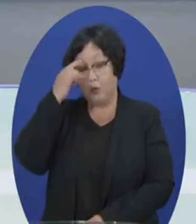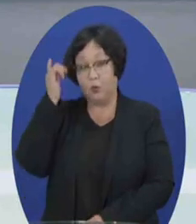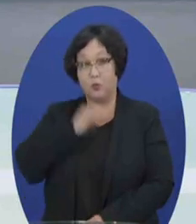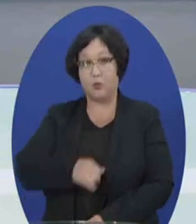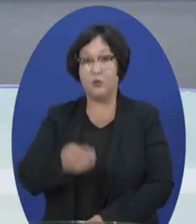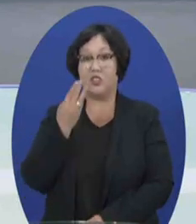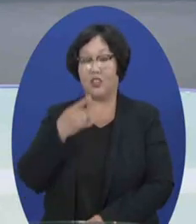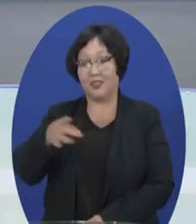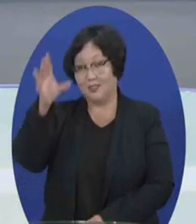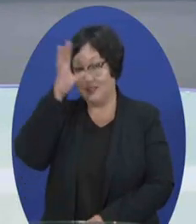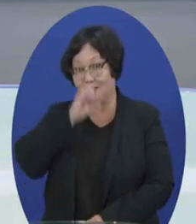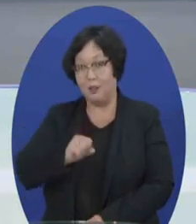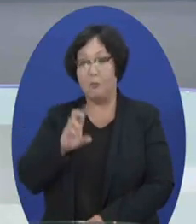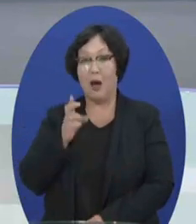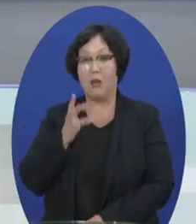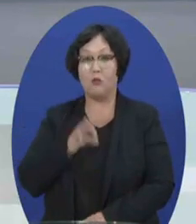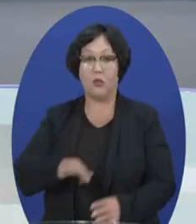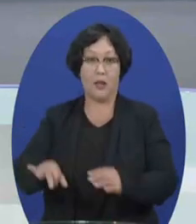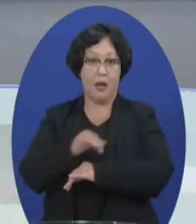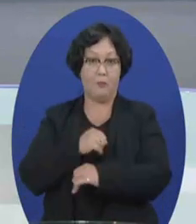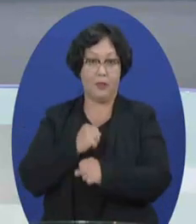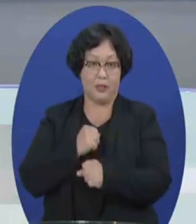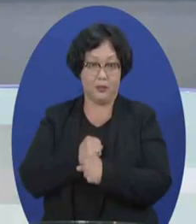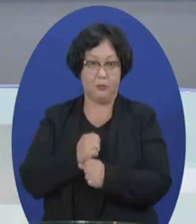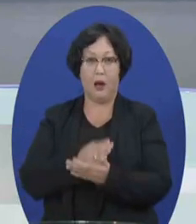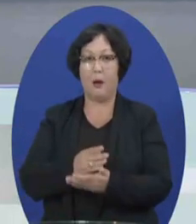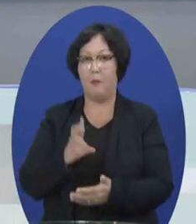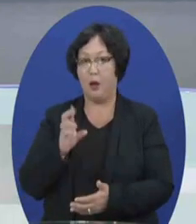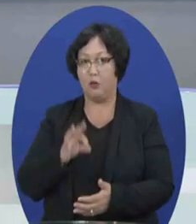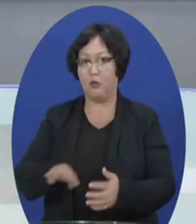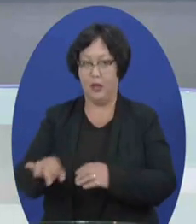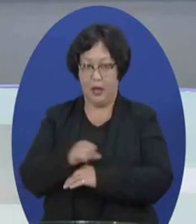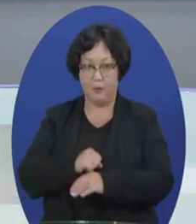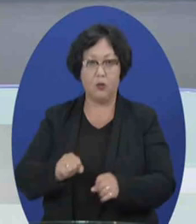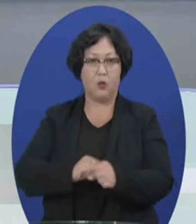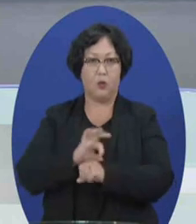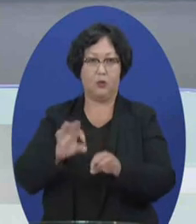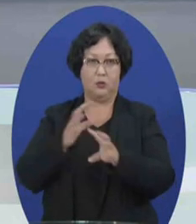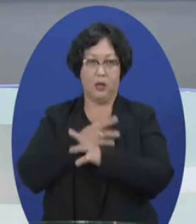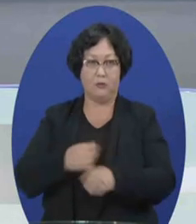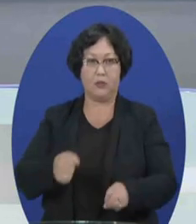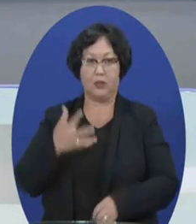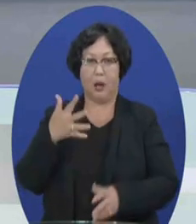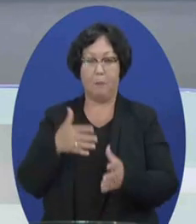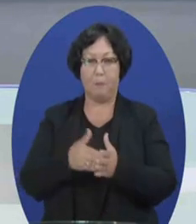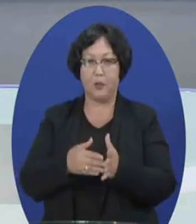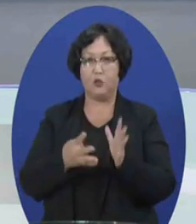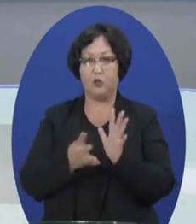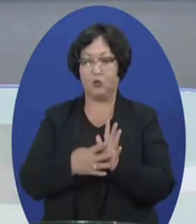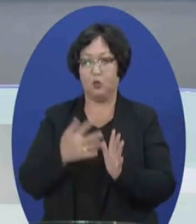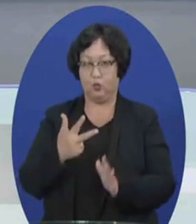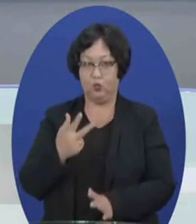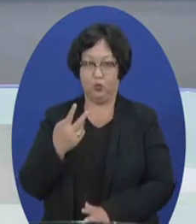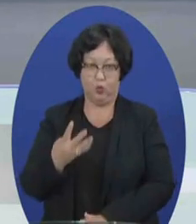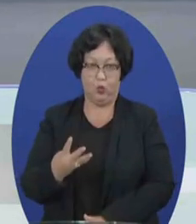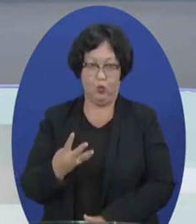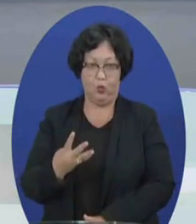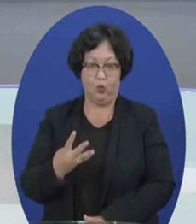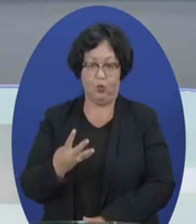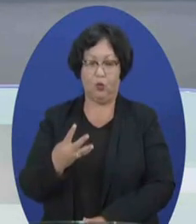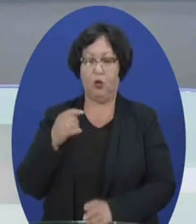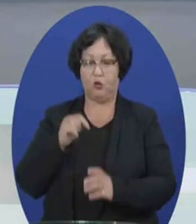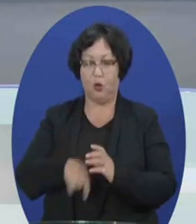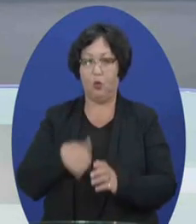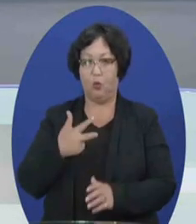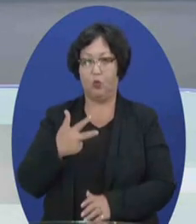Монгол улсын шадар сайд амар сайхан Баянгөлгийн аймагт ажиллаж байна. Баянгөлгийн аймгийн хувьд халдварын тохиолдол 5934 бүртгэгдсэнээс